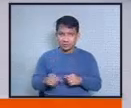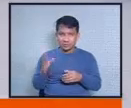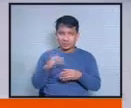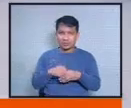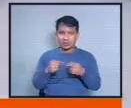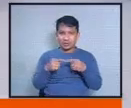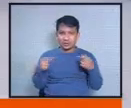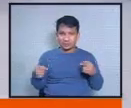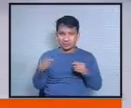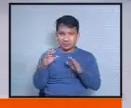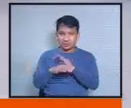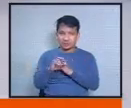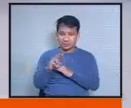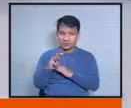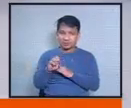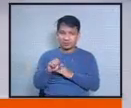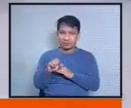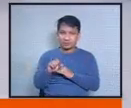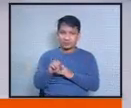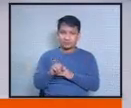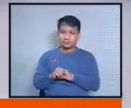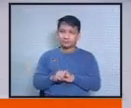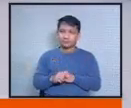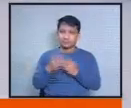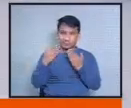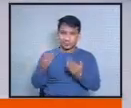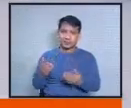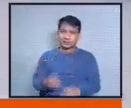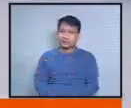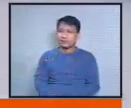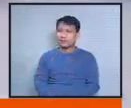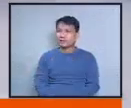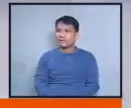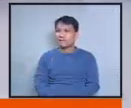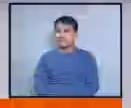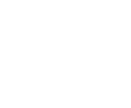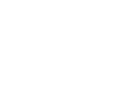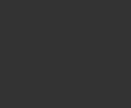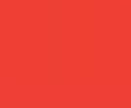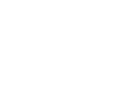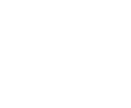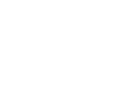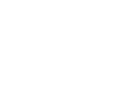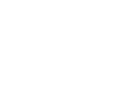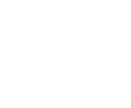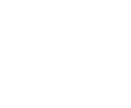yung anti-crime, Act CIS. Okay? Opo. Salamat po. Maraming salamat, Sir Idol.